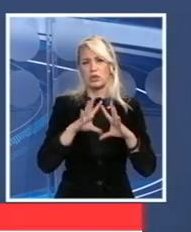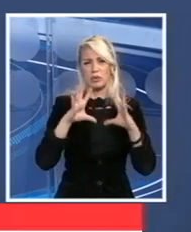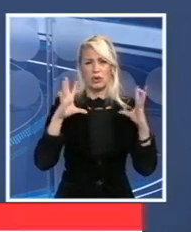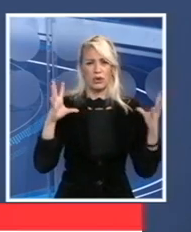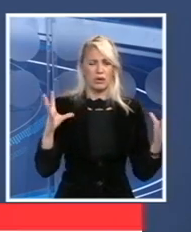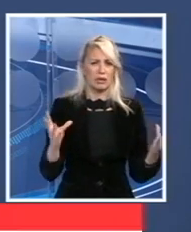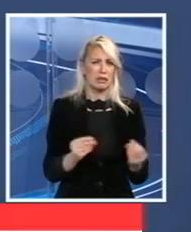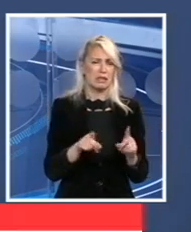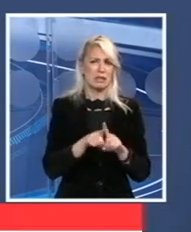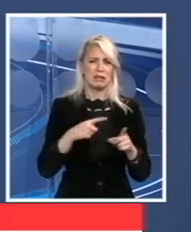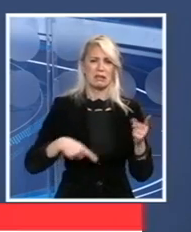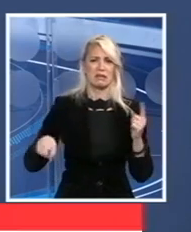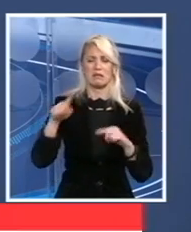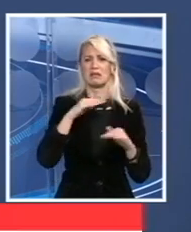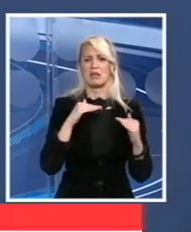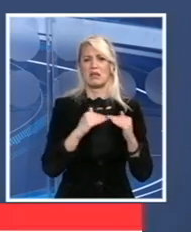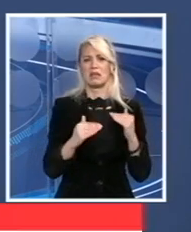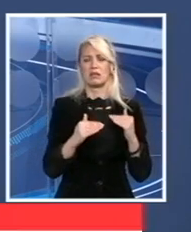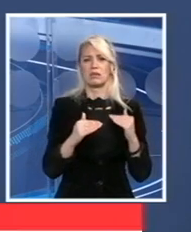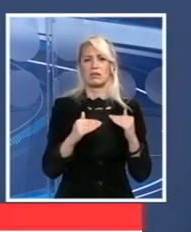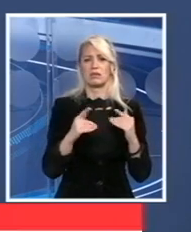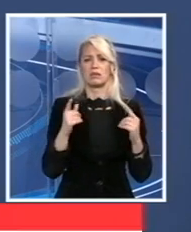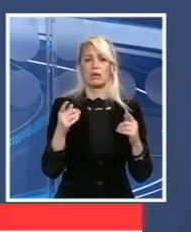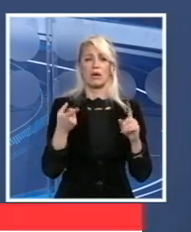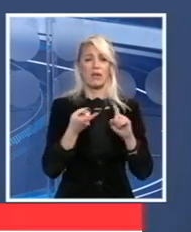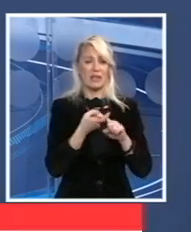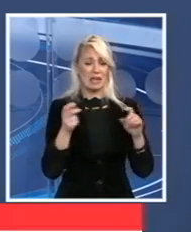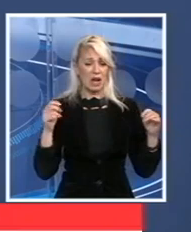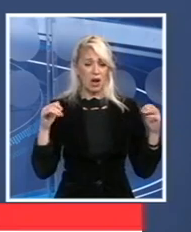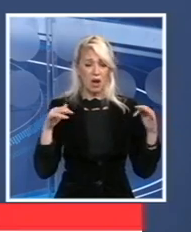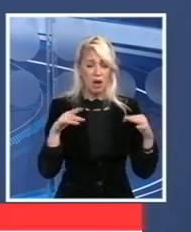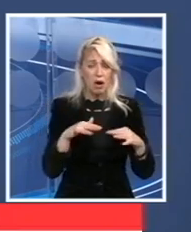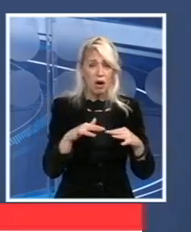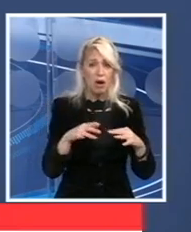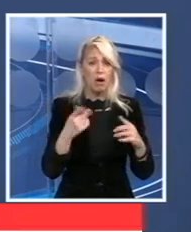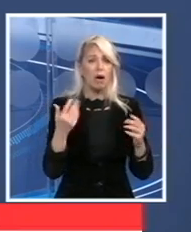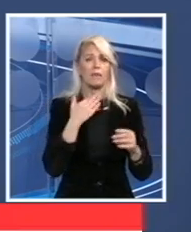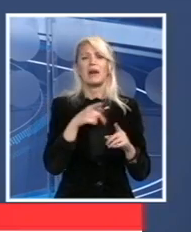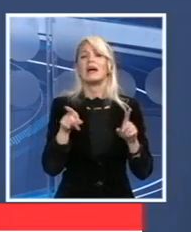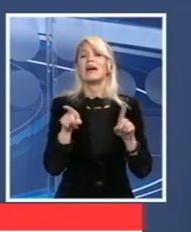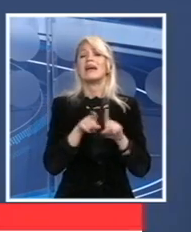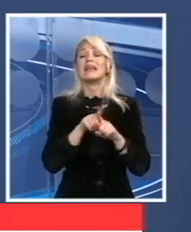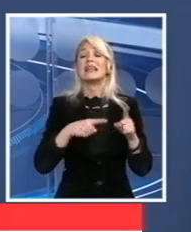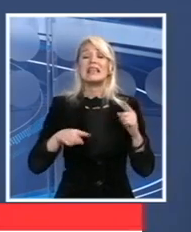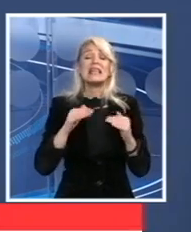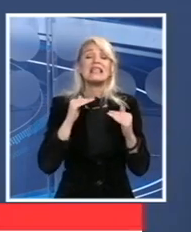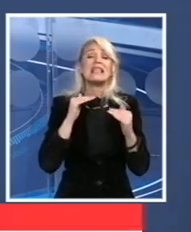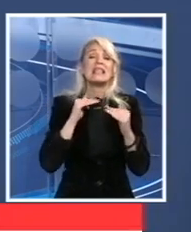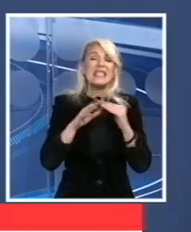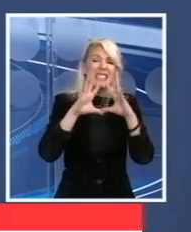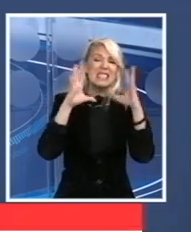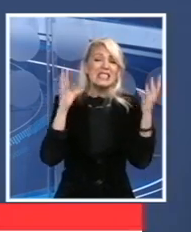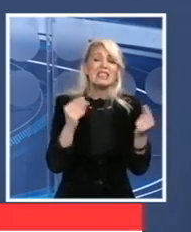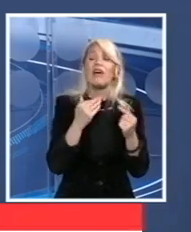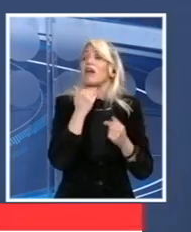za sve. Kada pričamo o okupljanjima, takođe one važe za sva okupljanja. Što